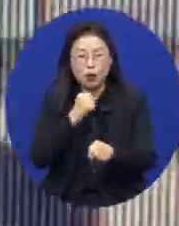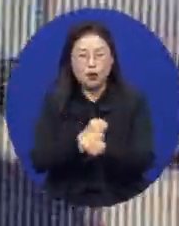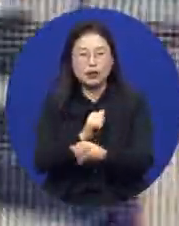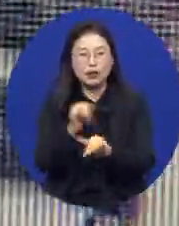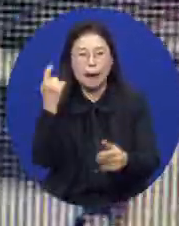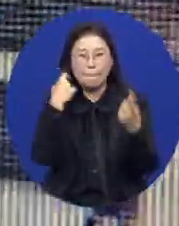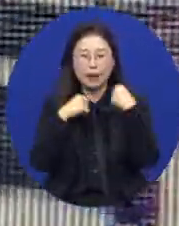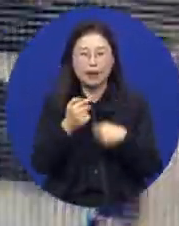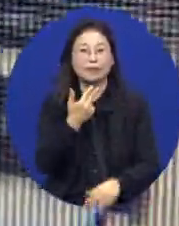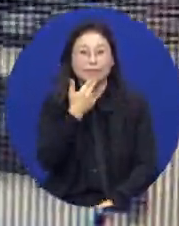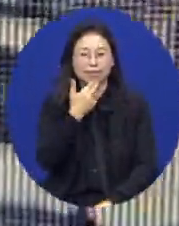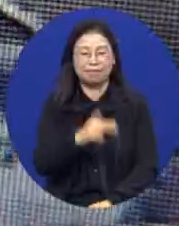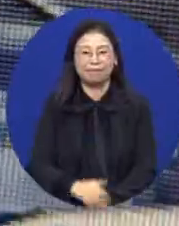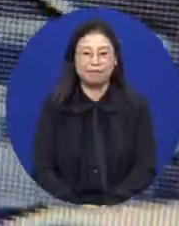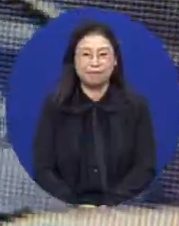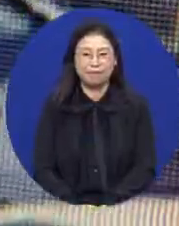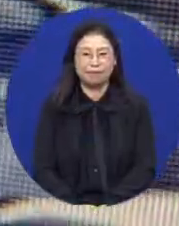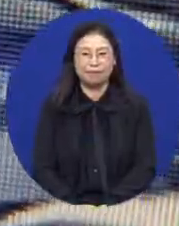인명피해는 발생하지 않았습니다